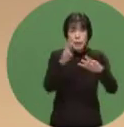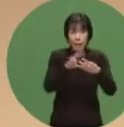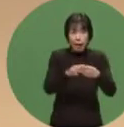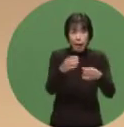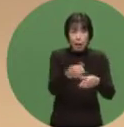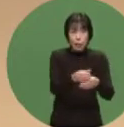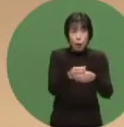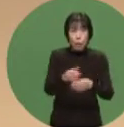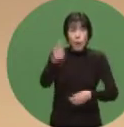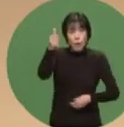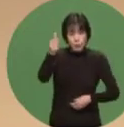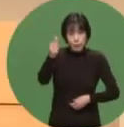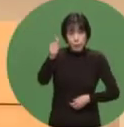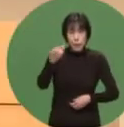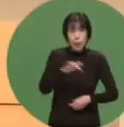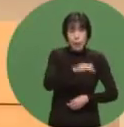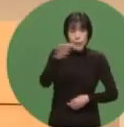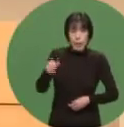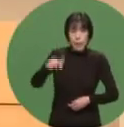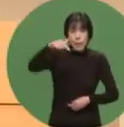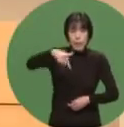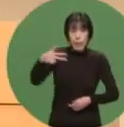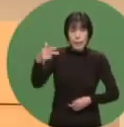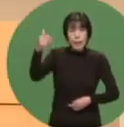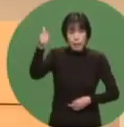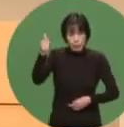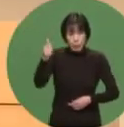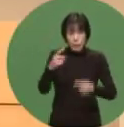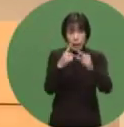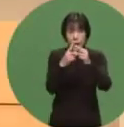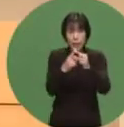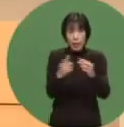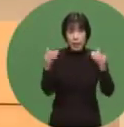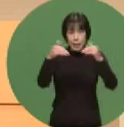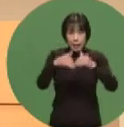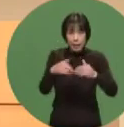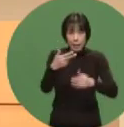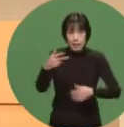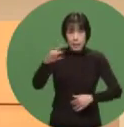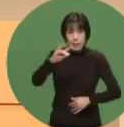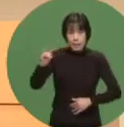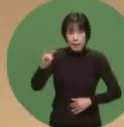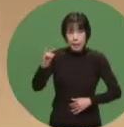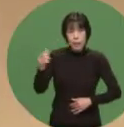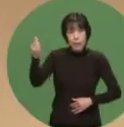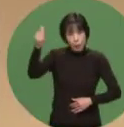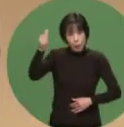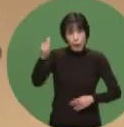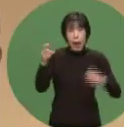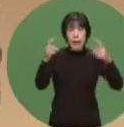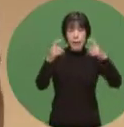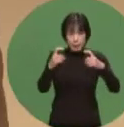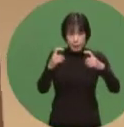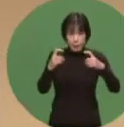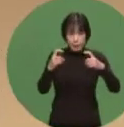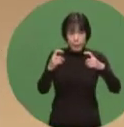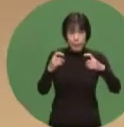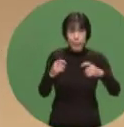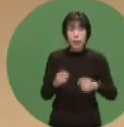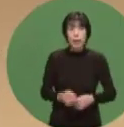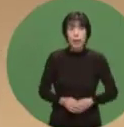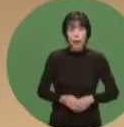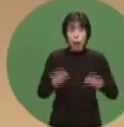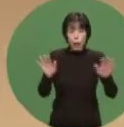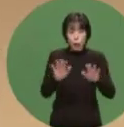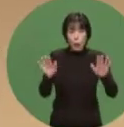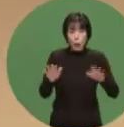防長、山下市長、中谷市議会議長が挨拶。続いて園児全